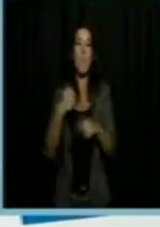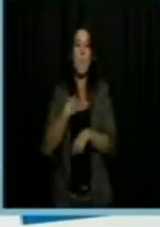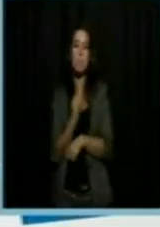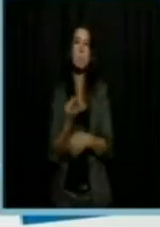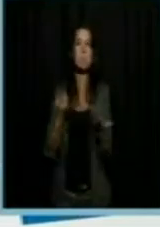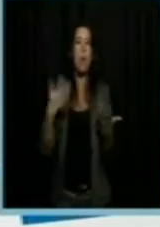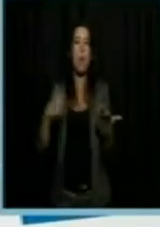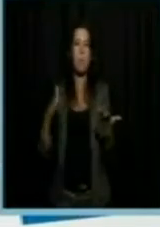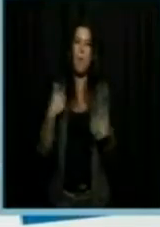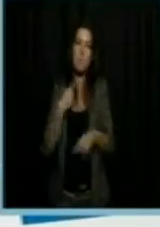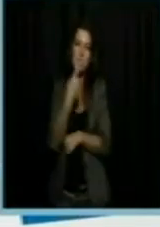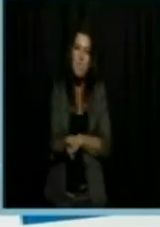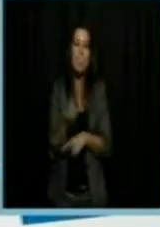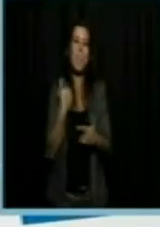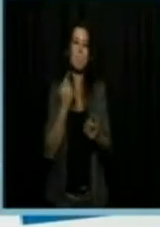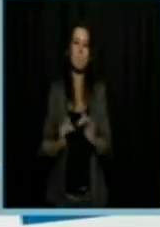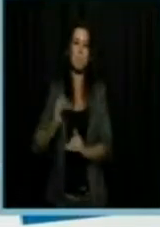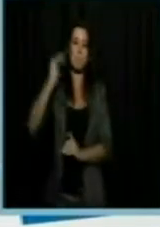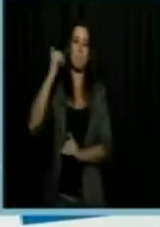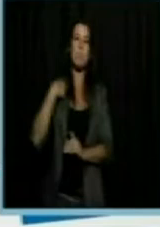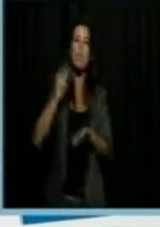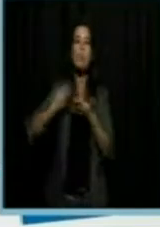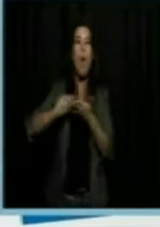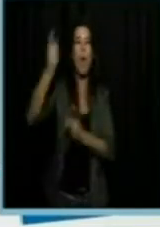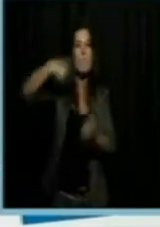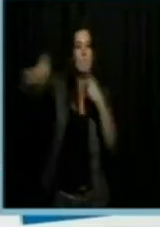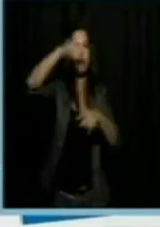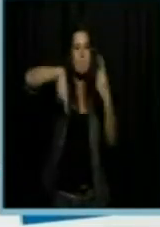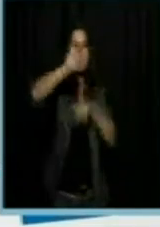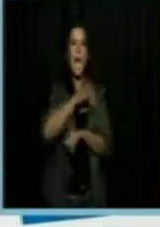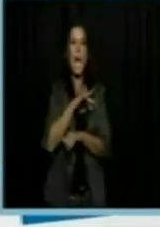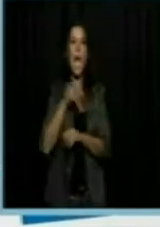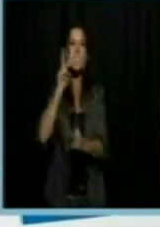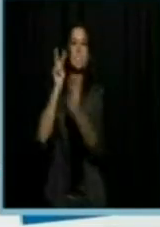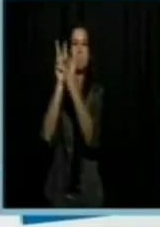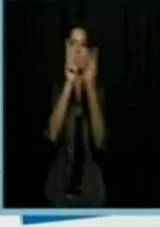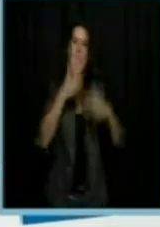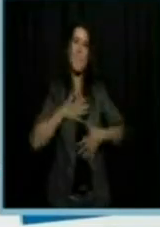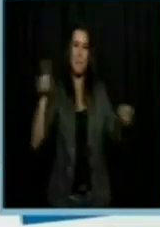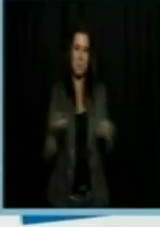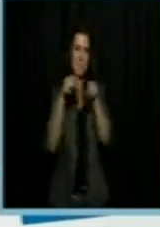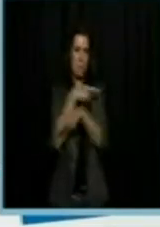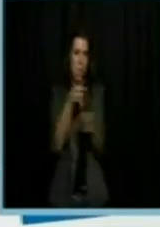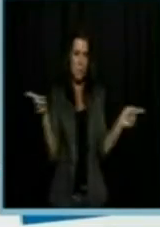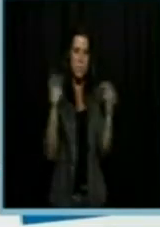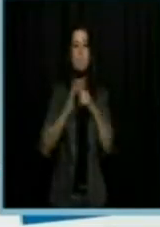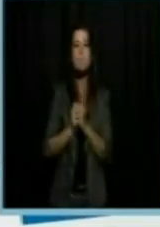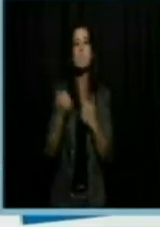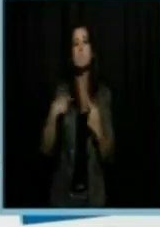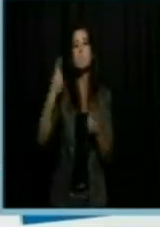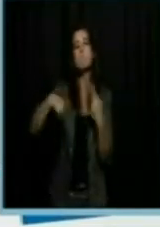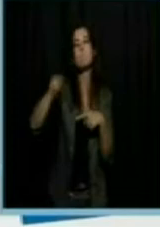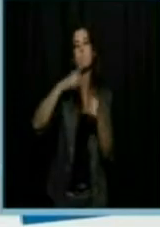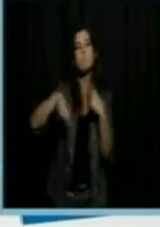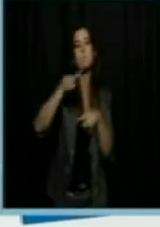le scuole incontrando ragazzi della vostra età. A loro chiedo una cosa. E parto spesso